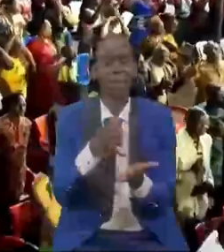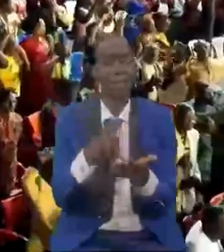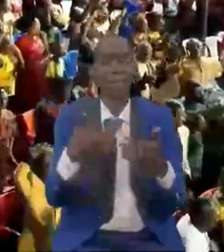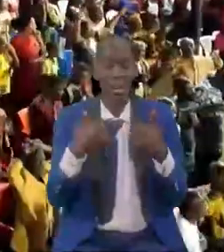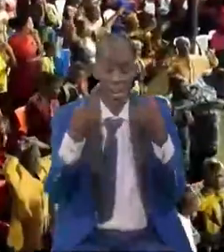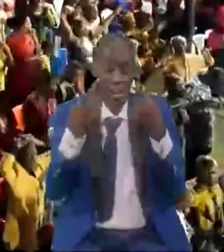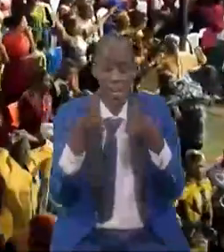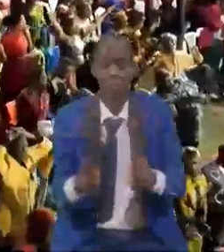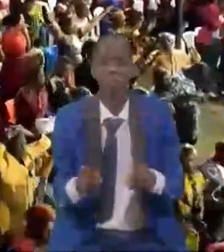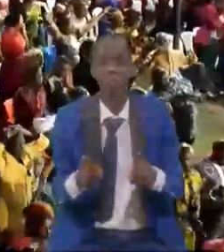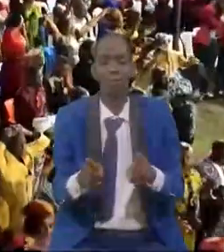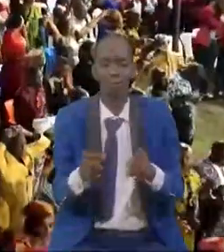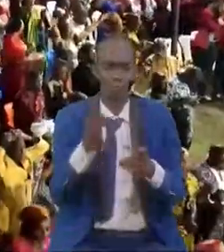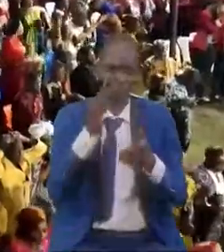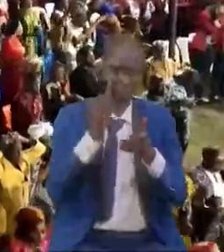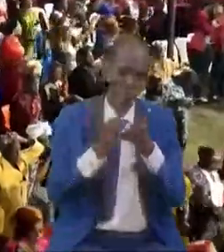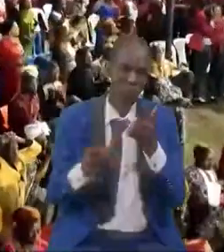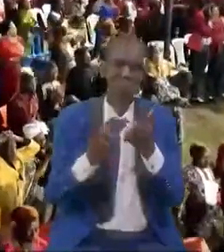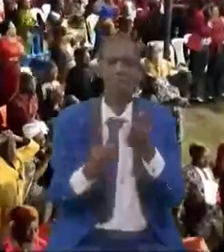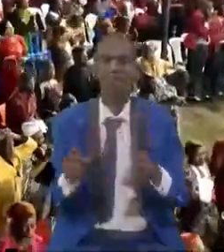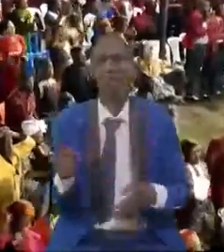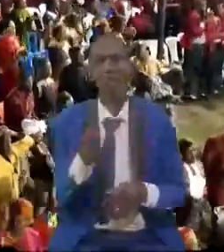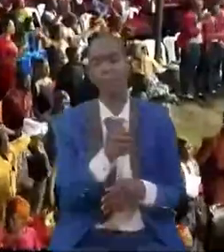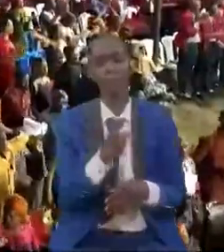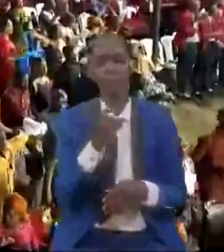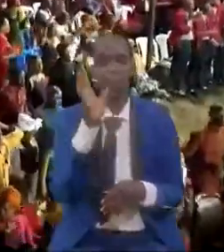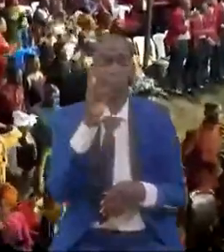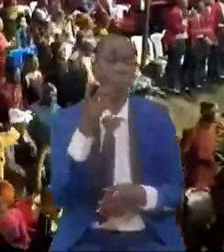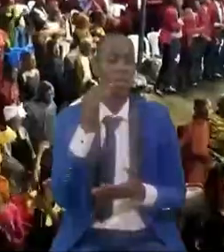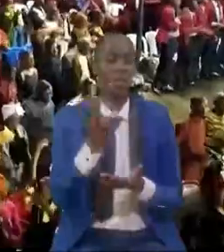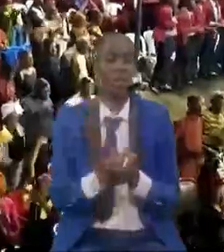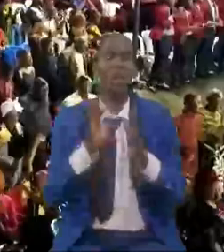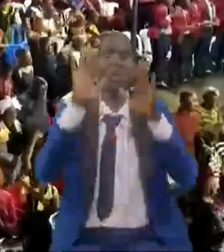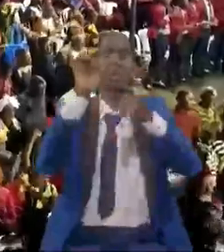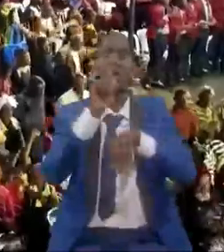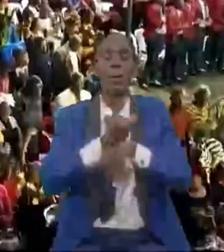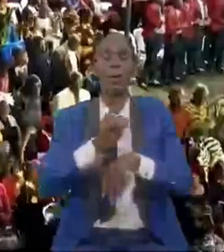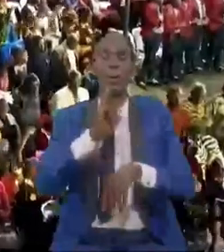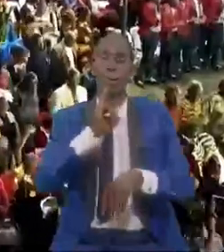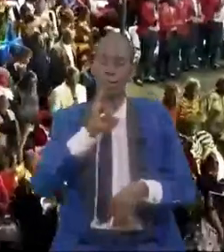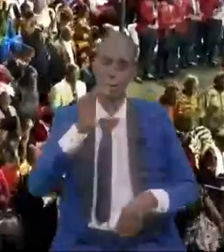C'est arrivé. Examine-toi, c'est fait. Tu verras que le miracle est là.